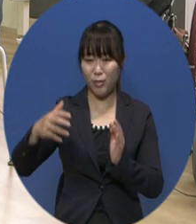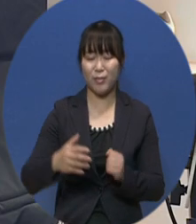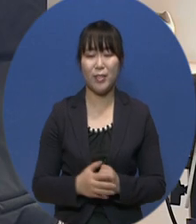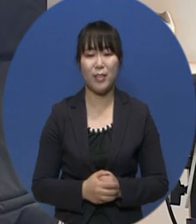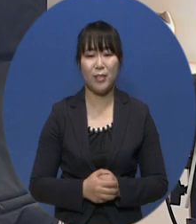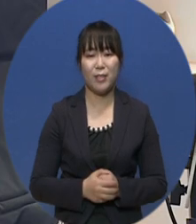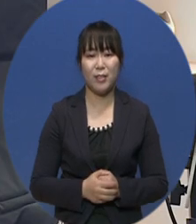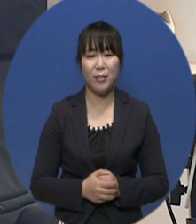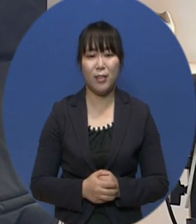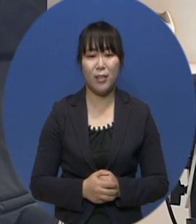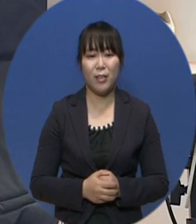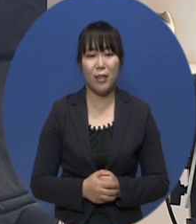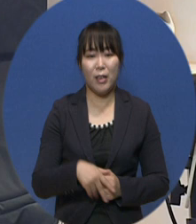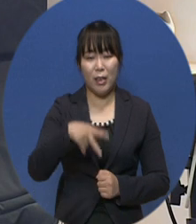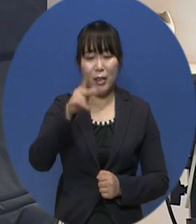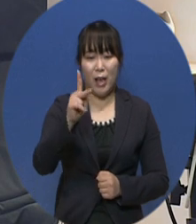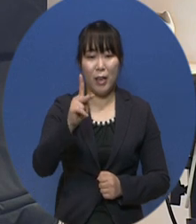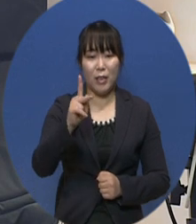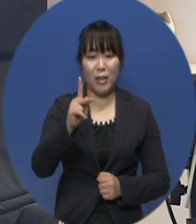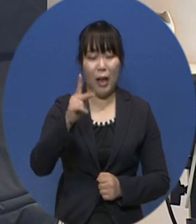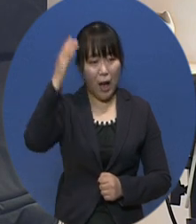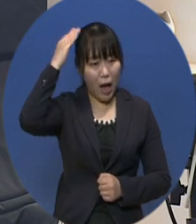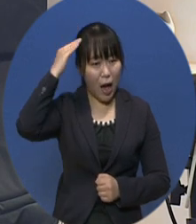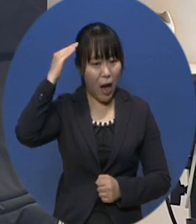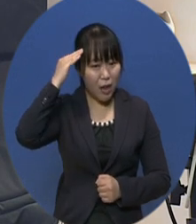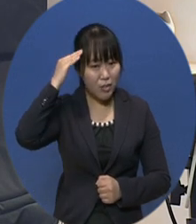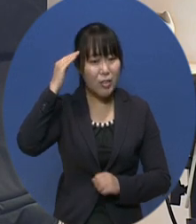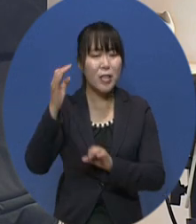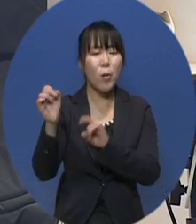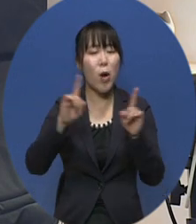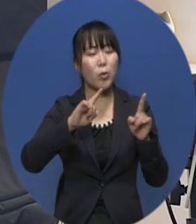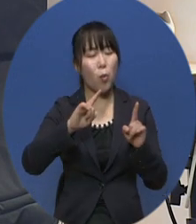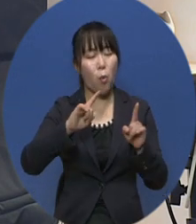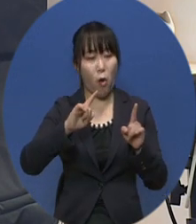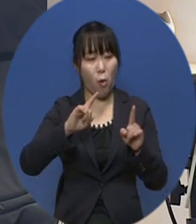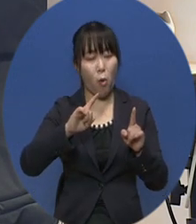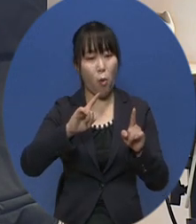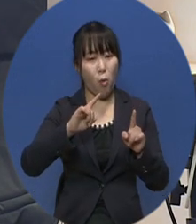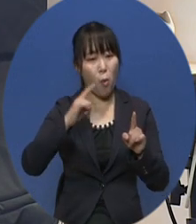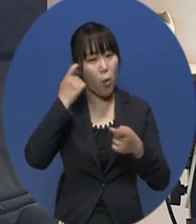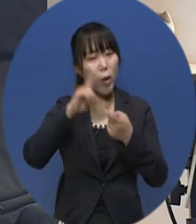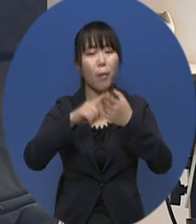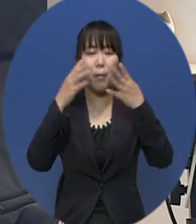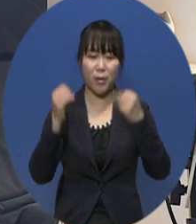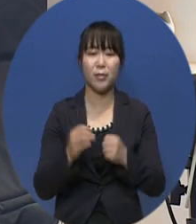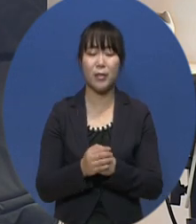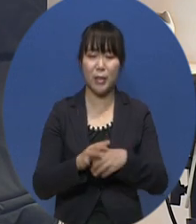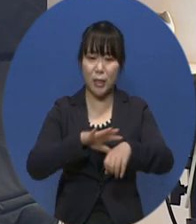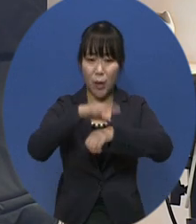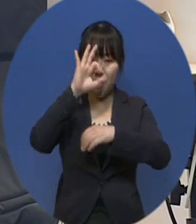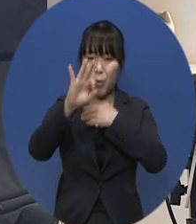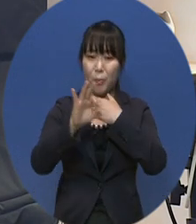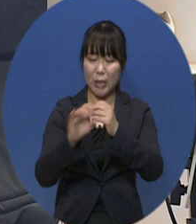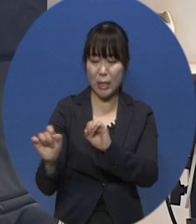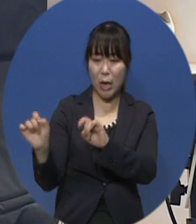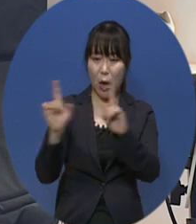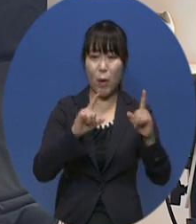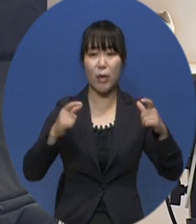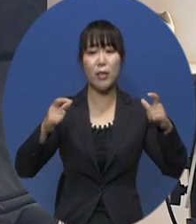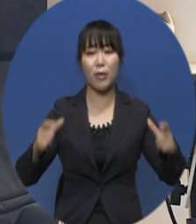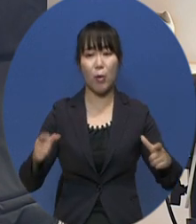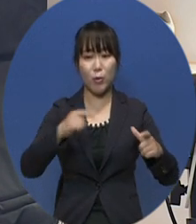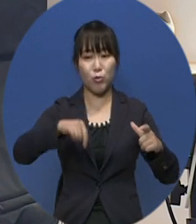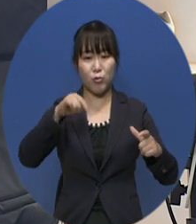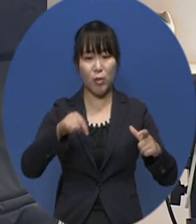유명해졌는데 네. K-재활도 굉장히 네. 지금 인지도가 높습니다. 네. 전 세계적으로 보면 지금 재활의 영역에